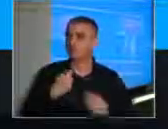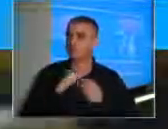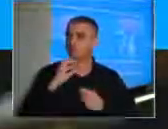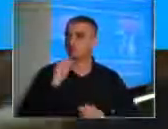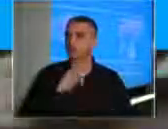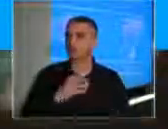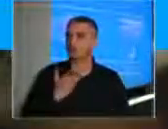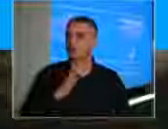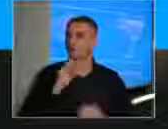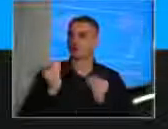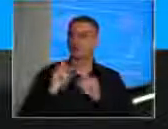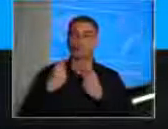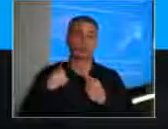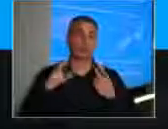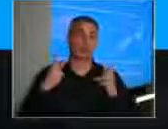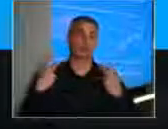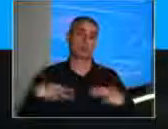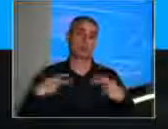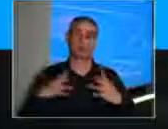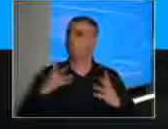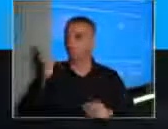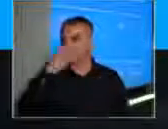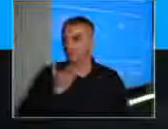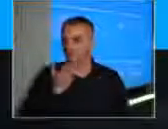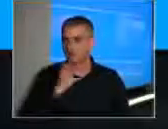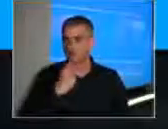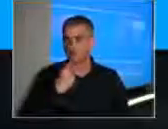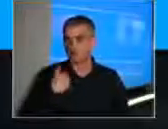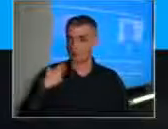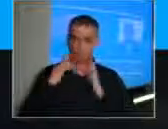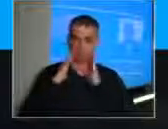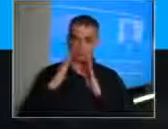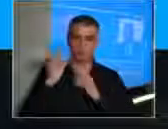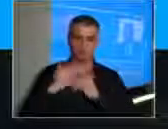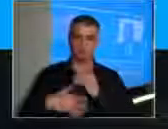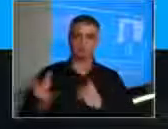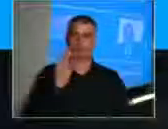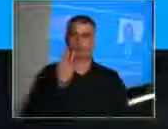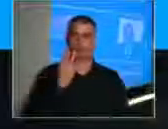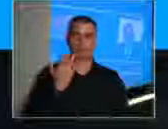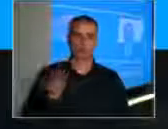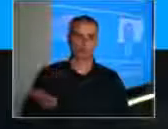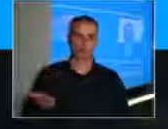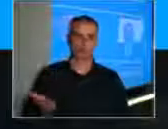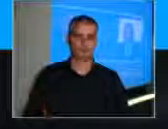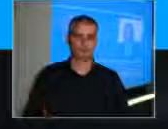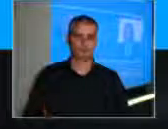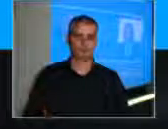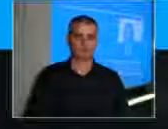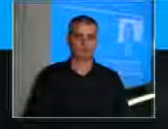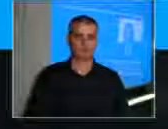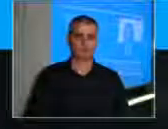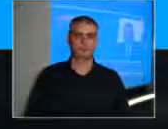כהן? אני מאוד חושש, אני מאוד חושש. לא, מה המסקנה שלך אם אתה אומר היינו נאמנים והכל, ובשעת השין נתניהו שוטה